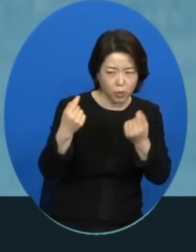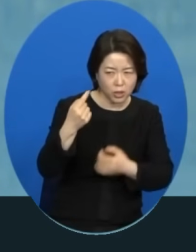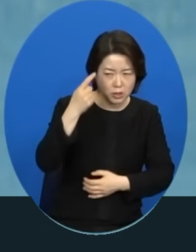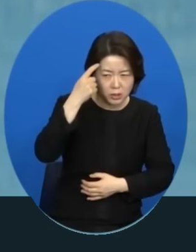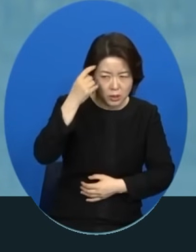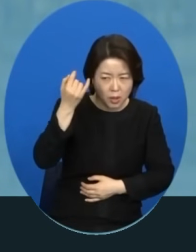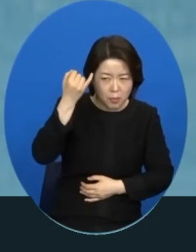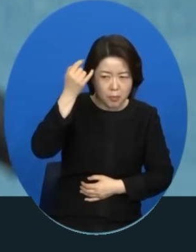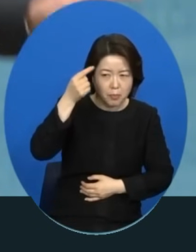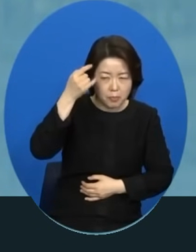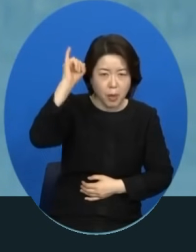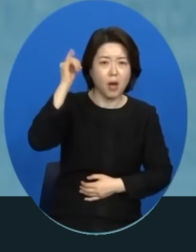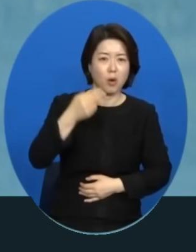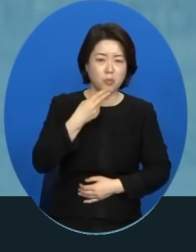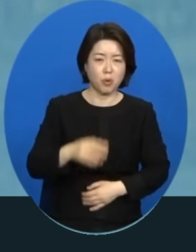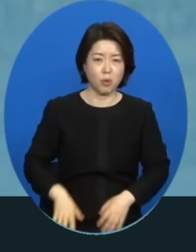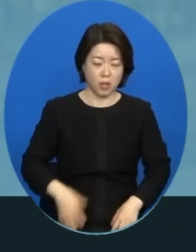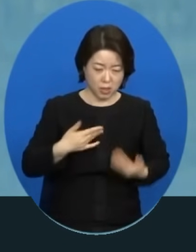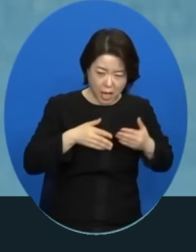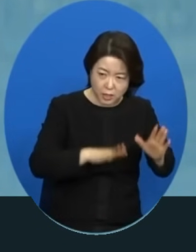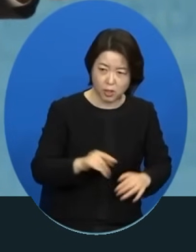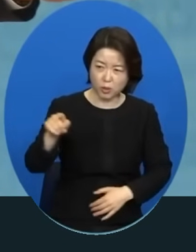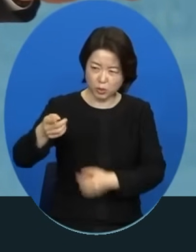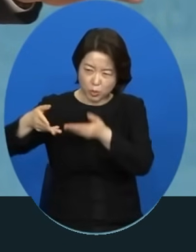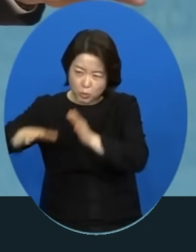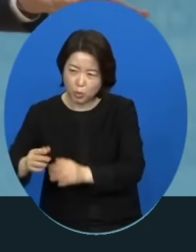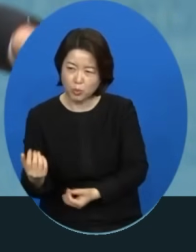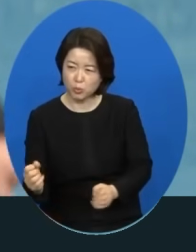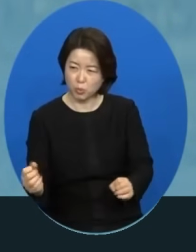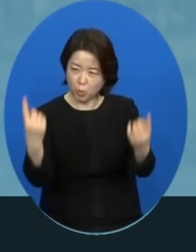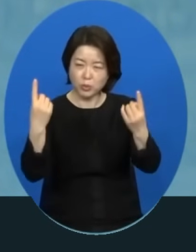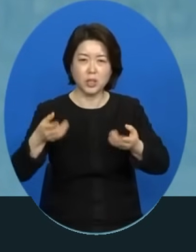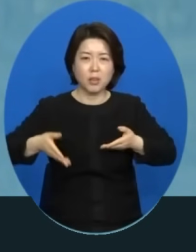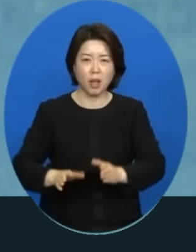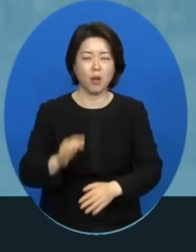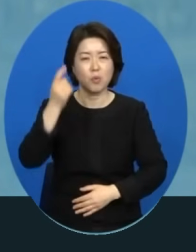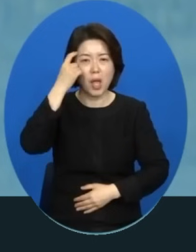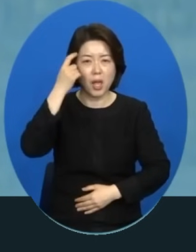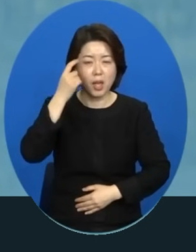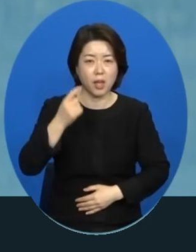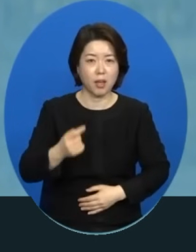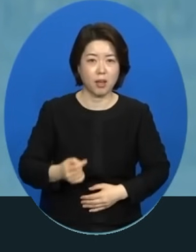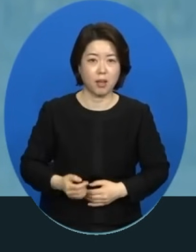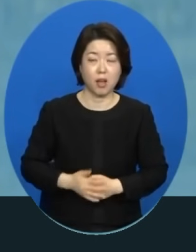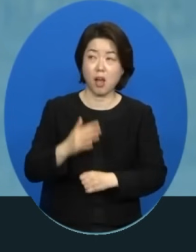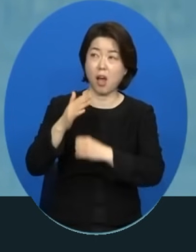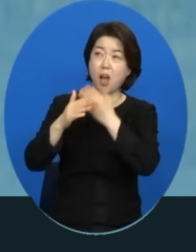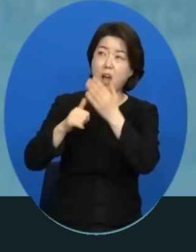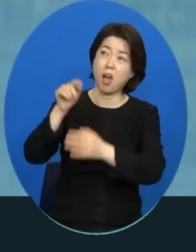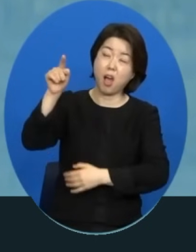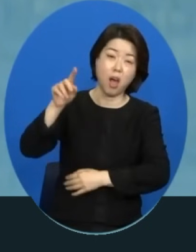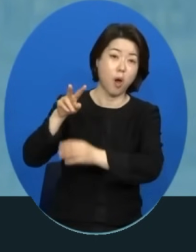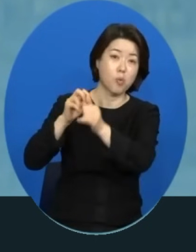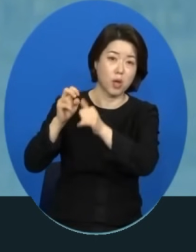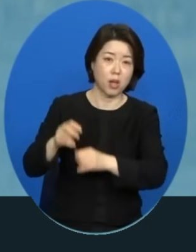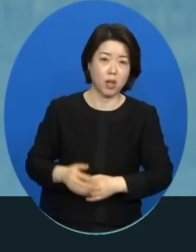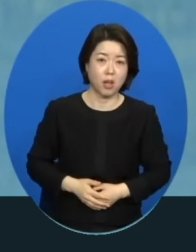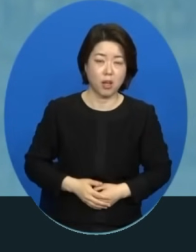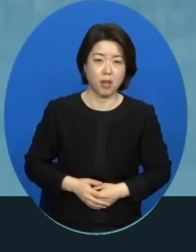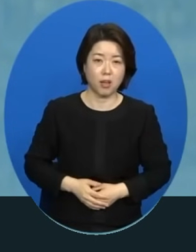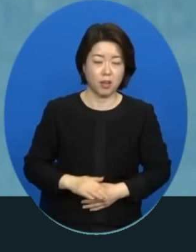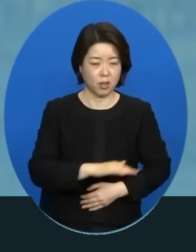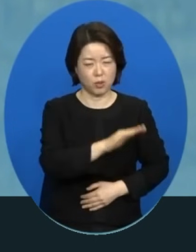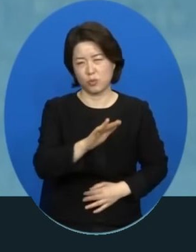하나님은 나도 태어나게 하시고 저 모차르도 동시에 태어나게 하셨습니까? 말은 너무 막 공감되지